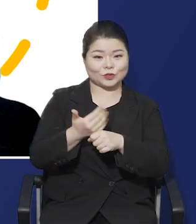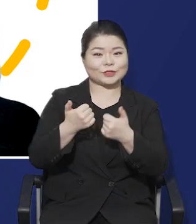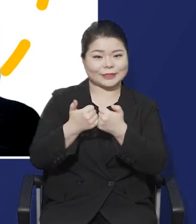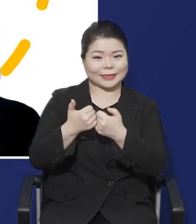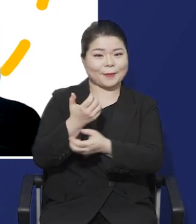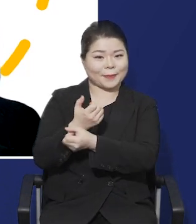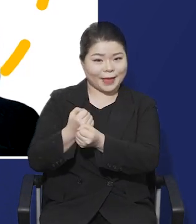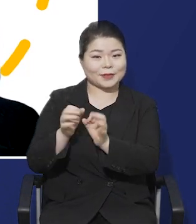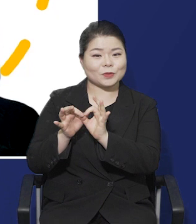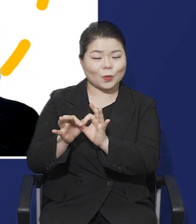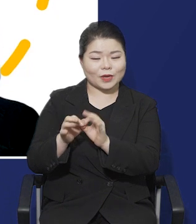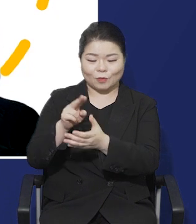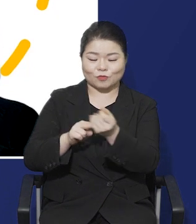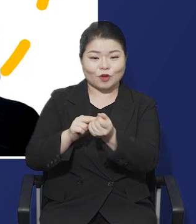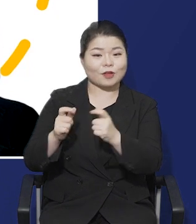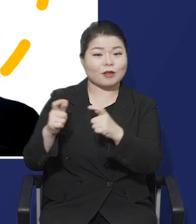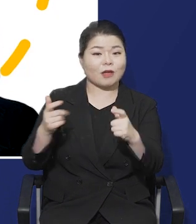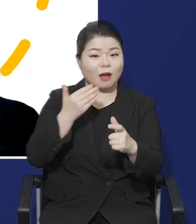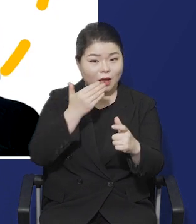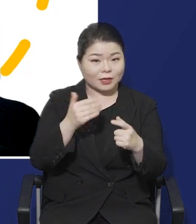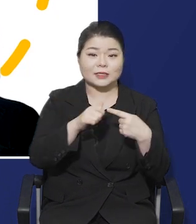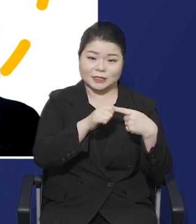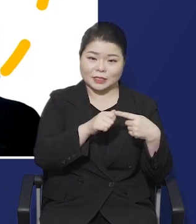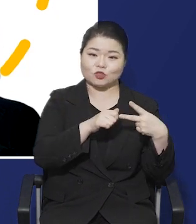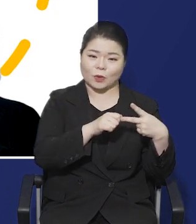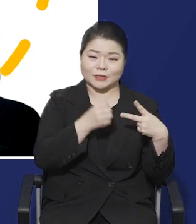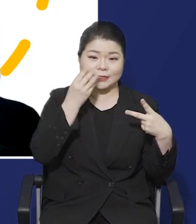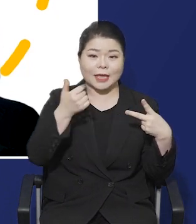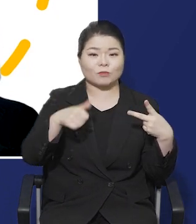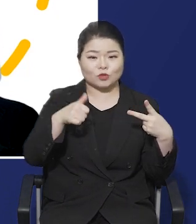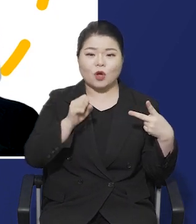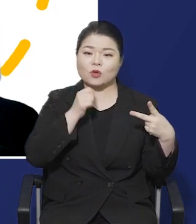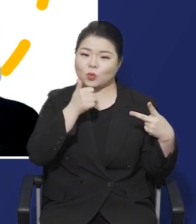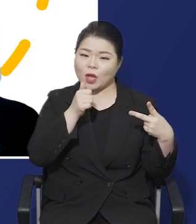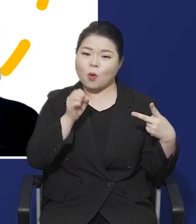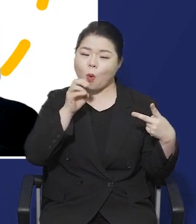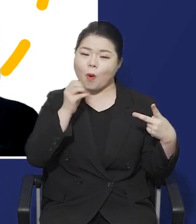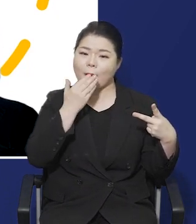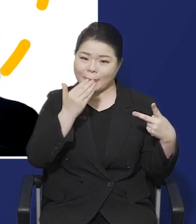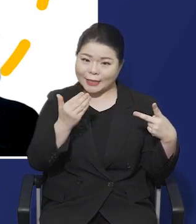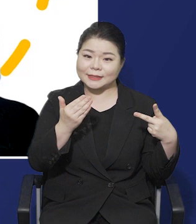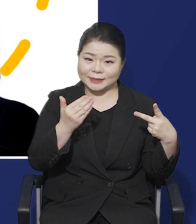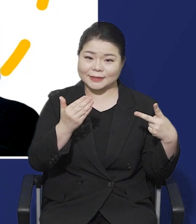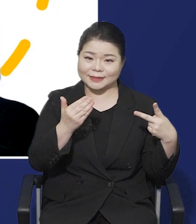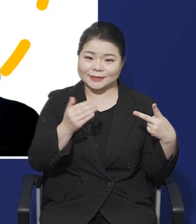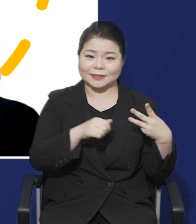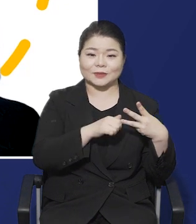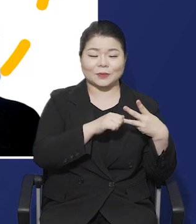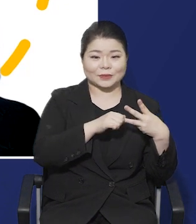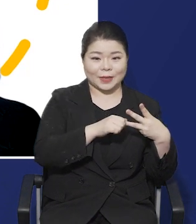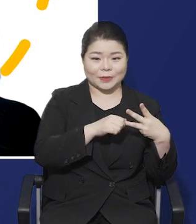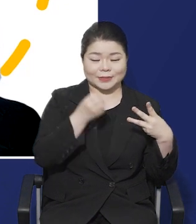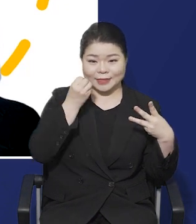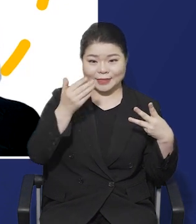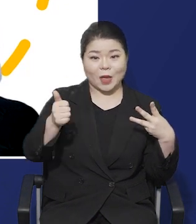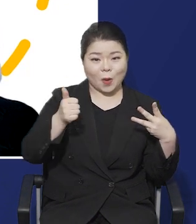계약을 통해서 판매 증대를 할 수 있는지, 또는 신제품 소개 및 홍보를 하는 그러한 형태,